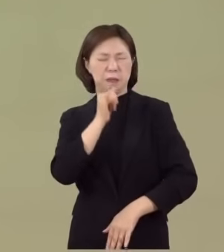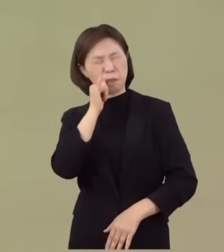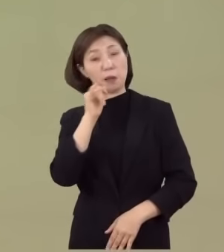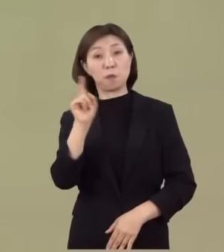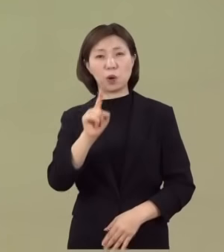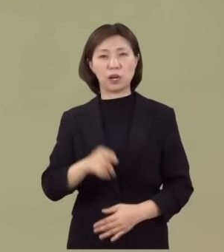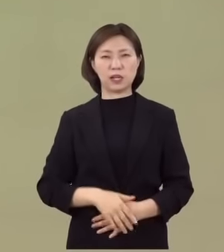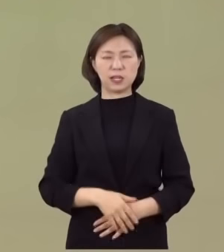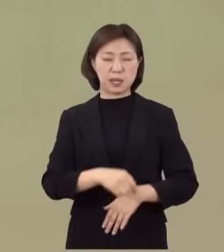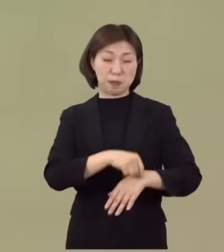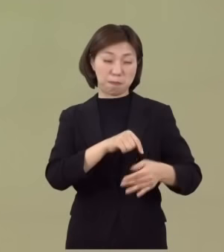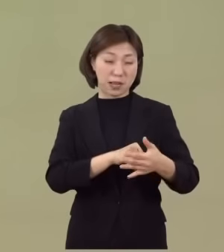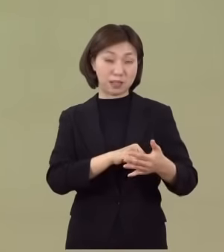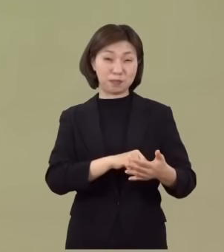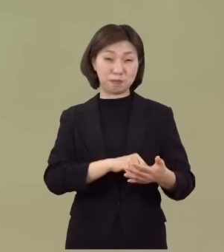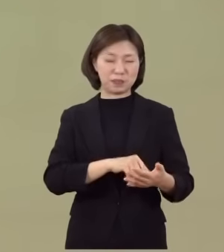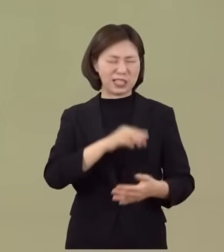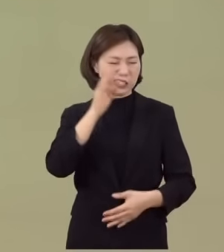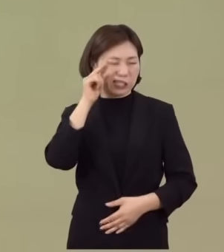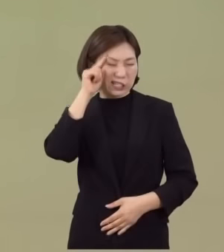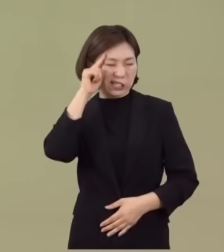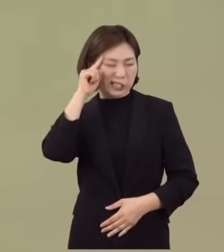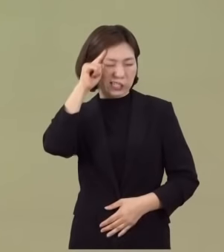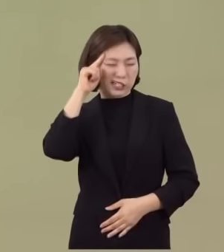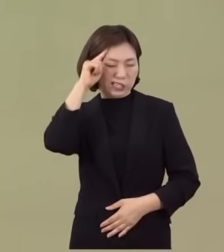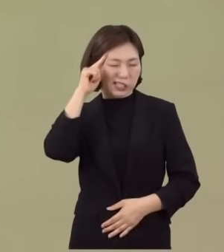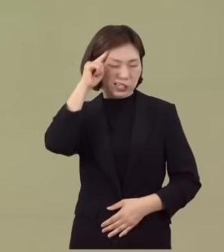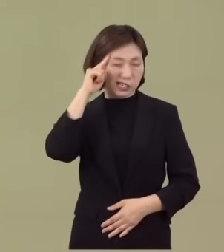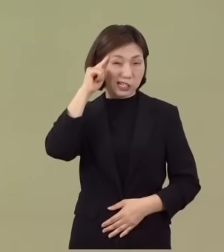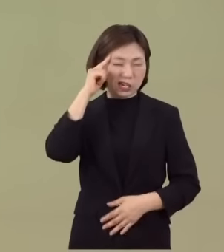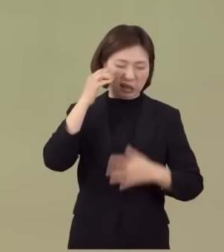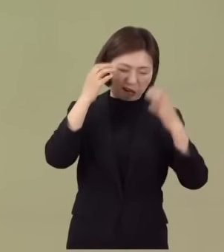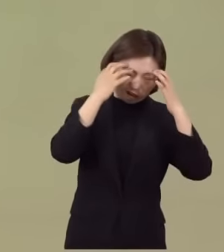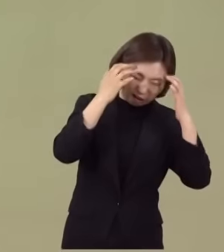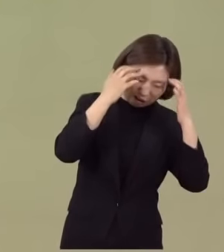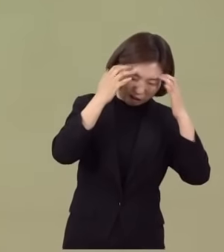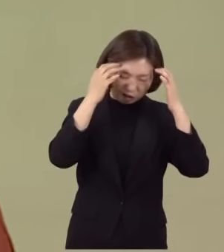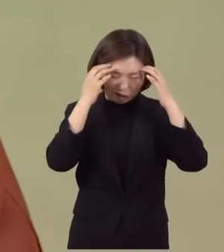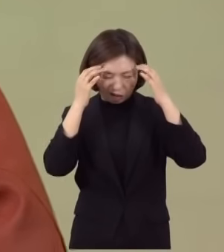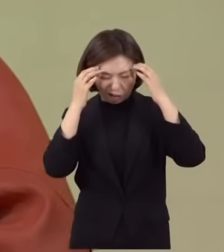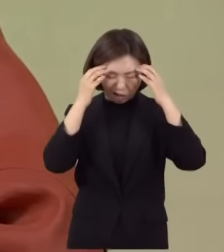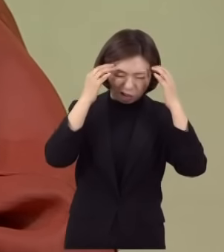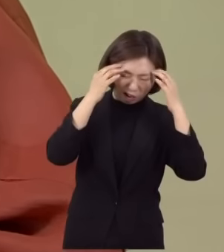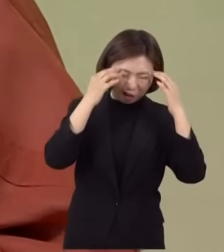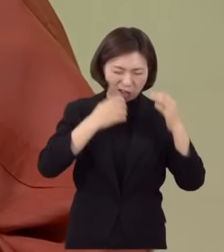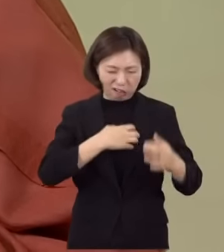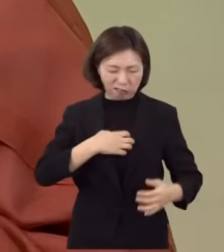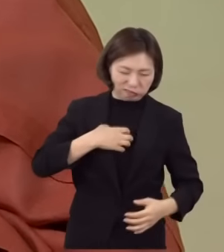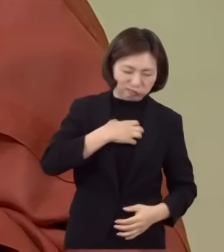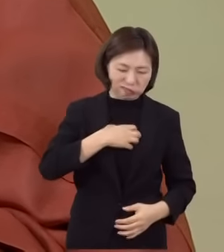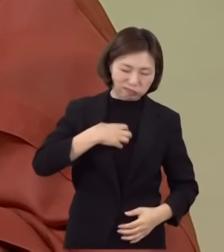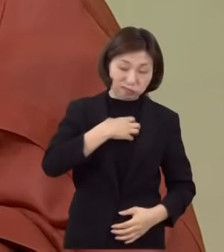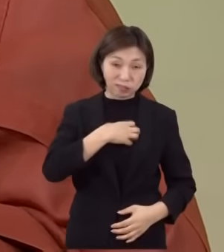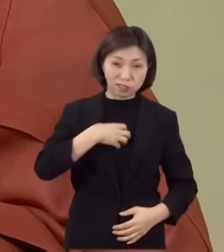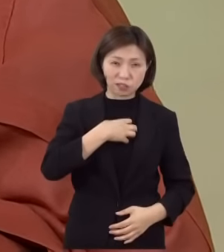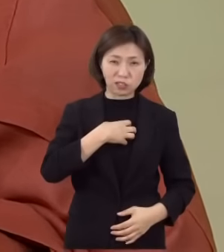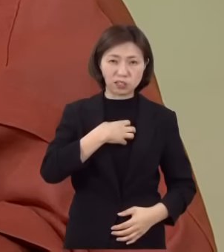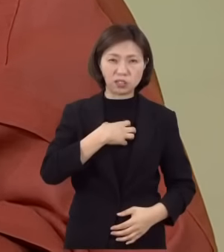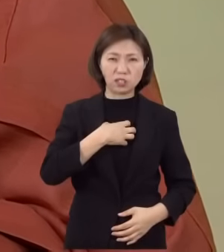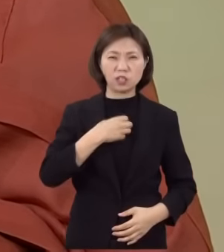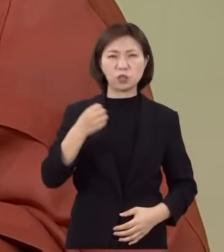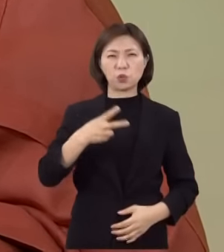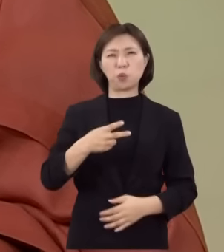썼다는 거는 이제 막 스트레스를 받고 스스로 막 마음에 막 범민이 생겨서 스스로 스트레스를 만들고